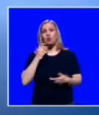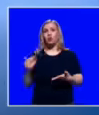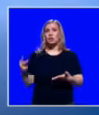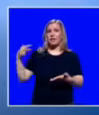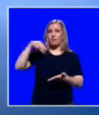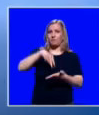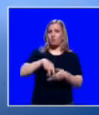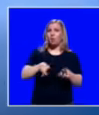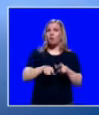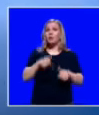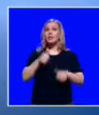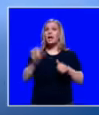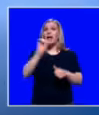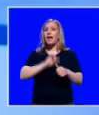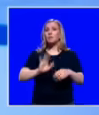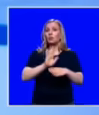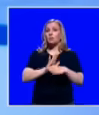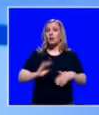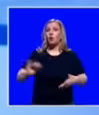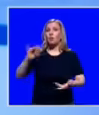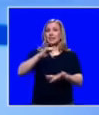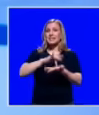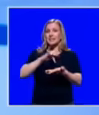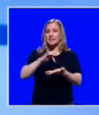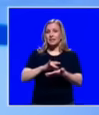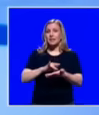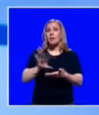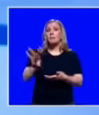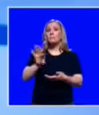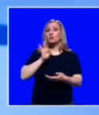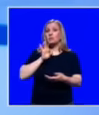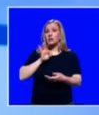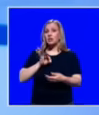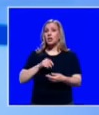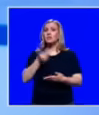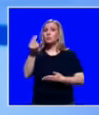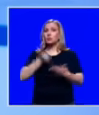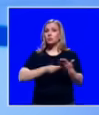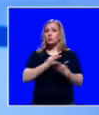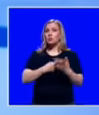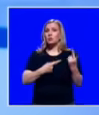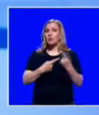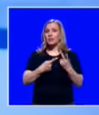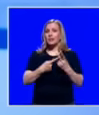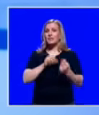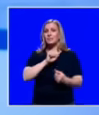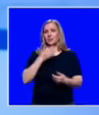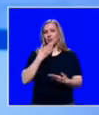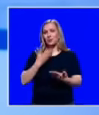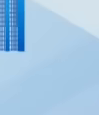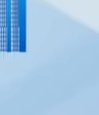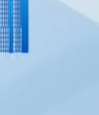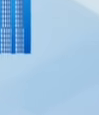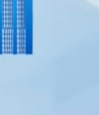явява тук като кандидат за евродепутат от Коалиция Център по силата на жребия и споразумението, което е подписано между БНТ и формациите. Благодаря